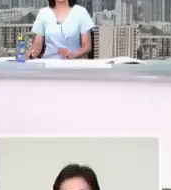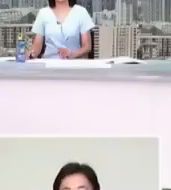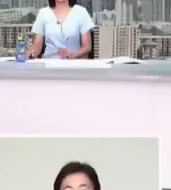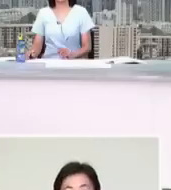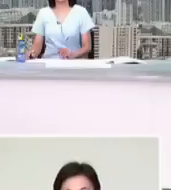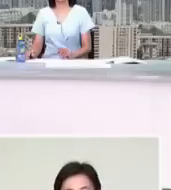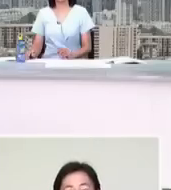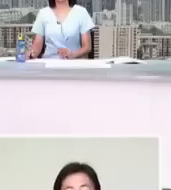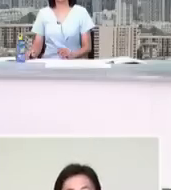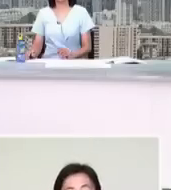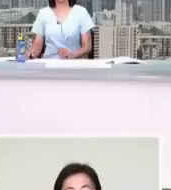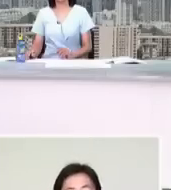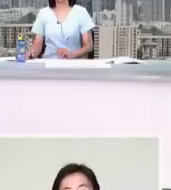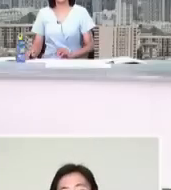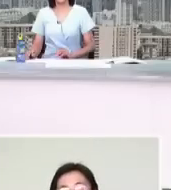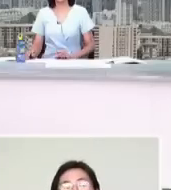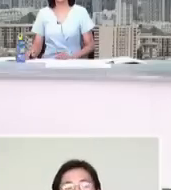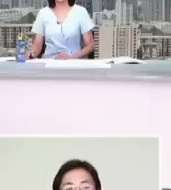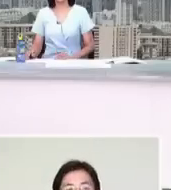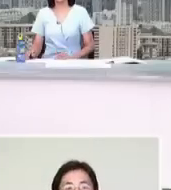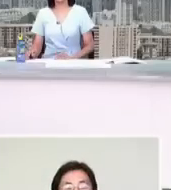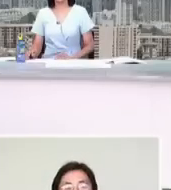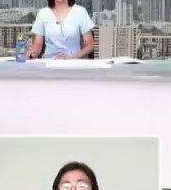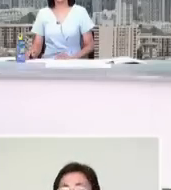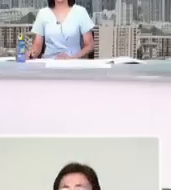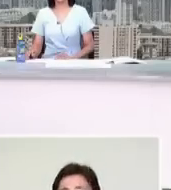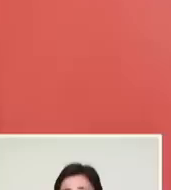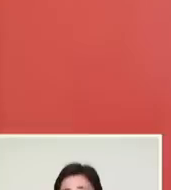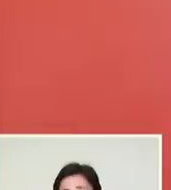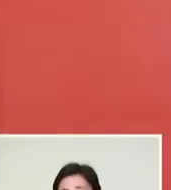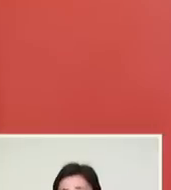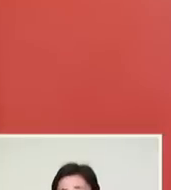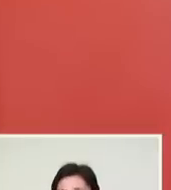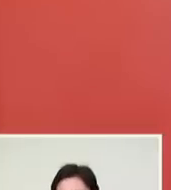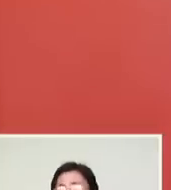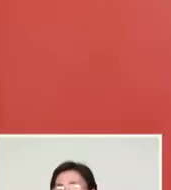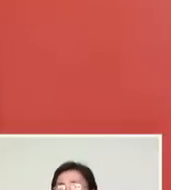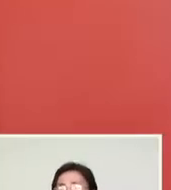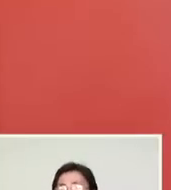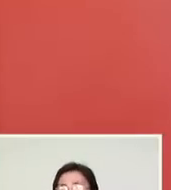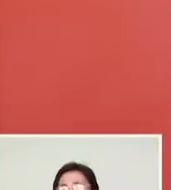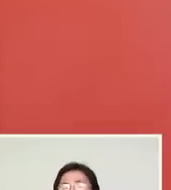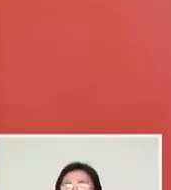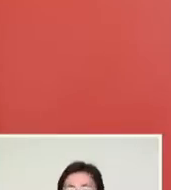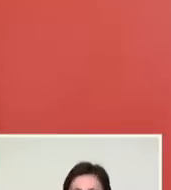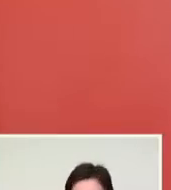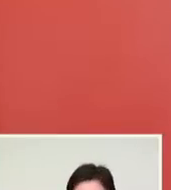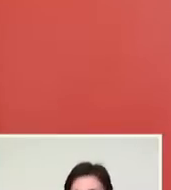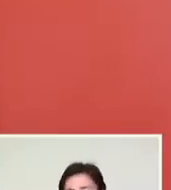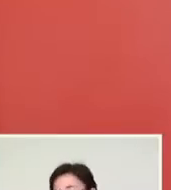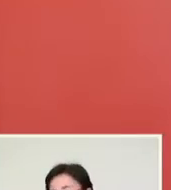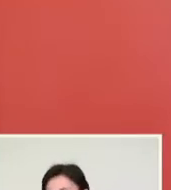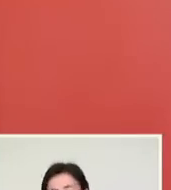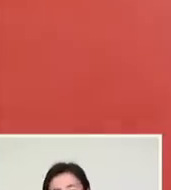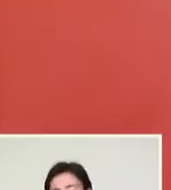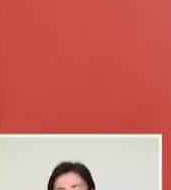ติมหาอำนาจนี้นะคะเดี๋ยววันนี้พามาดูกันหน่อยนะคะสำหรับประเด็นที่เกิดขึ้นที่ตอนนี้เนี่ยกำลังถูกพูดถึงหนักมากๆในสื่อทั้งเอเชียทั้งตะวันตกเลยนะคะ